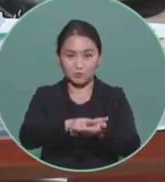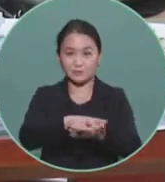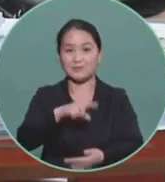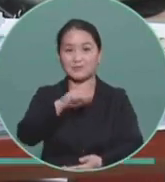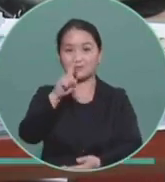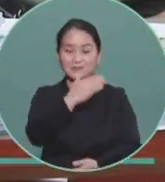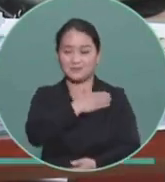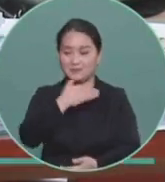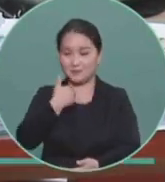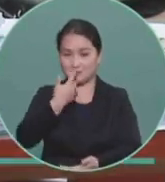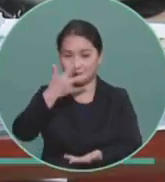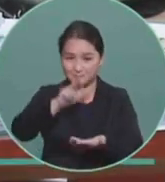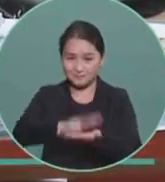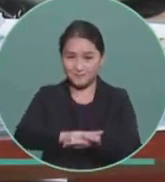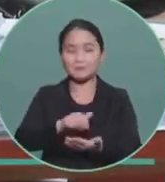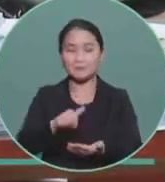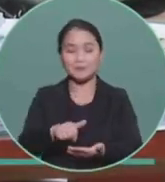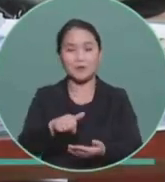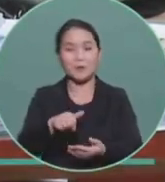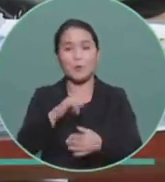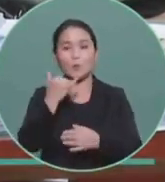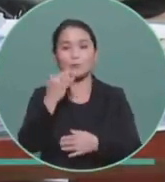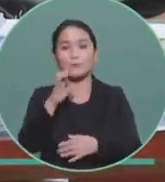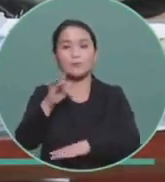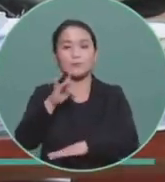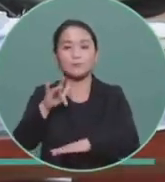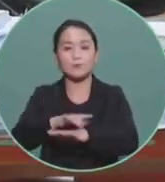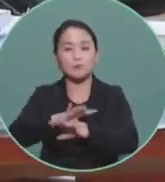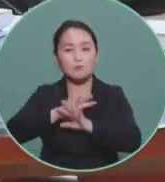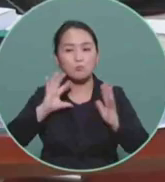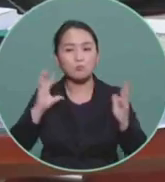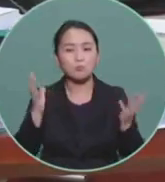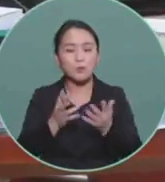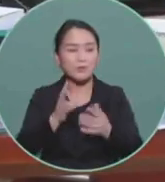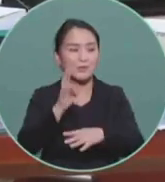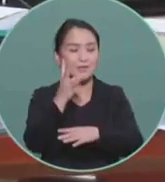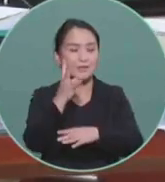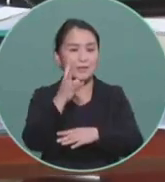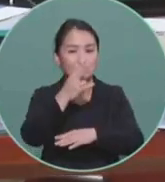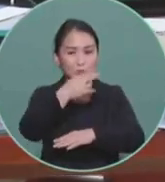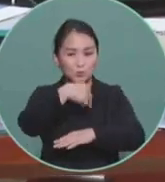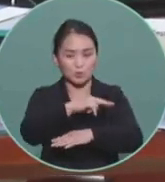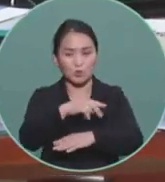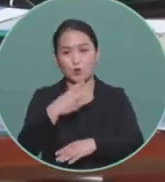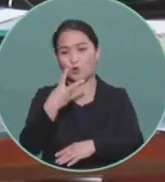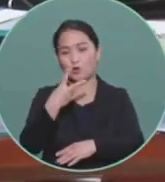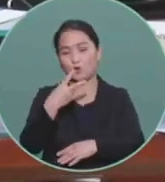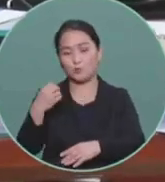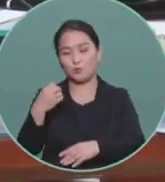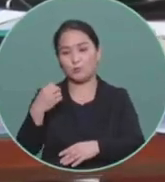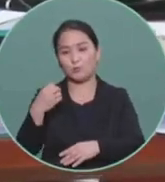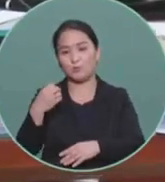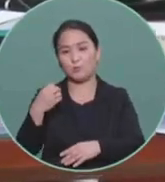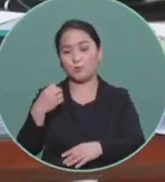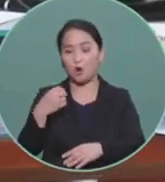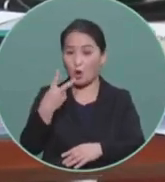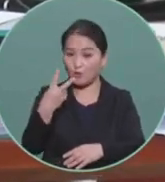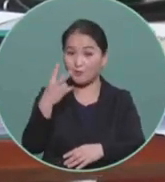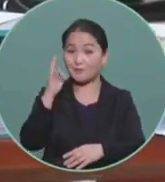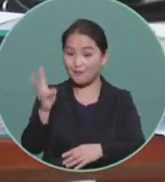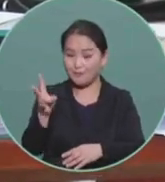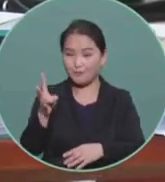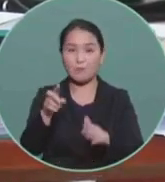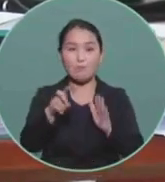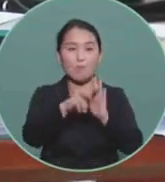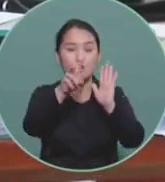даргын цахирамж гаргасан. Тэгэхээр нийслэл бол бүхэлдээ налаах дүүргээ бид нэр 2000 намын мөрийн хөтөлбөрт ч орцсон